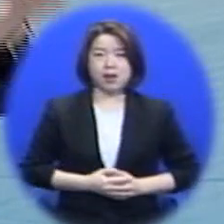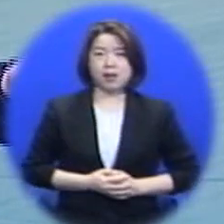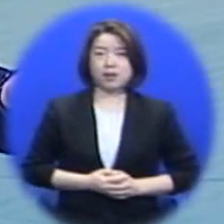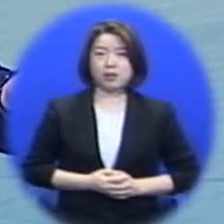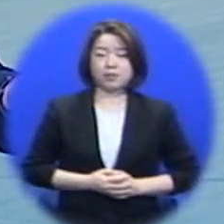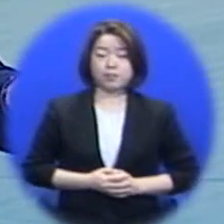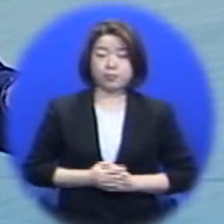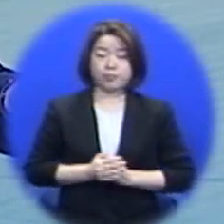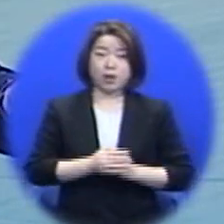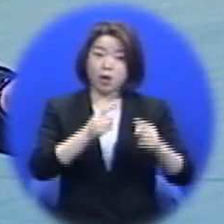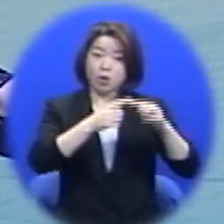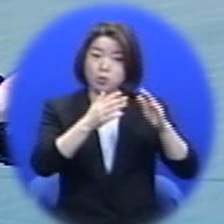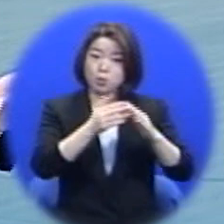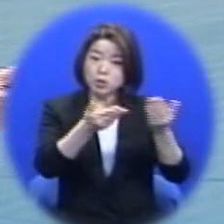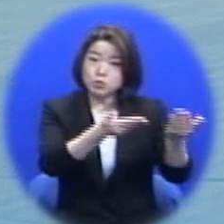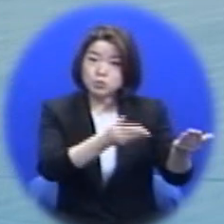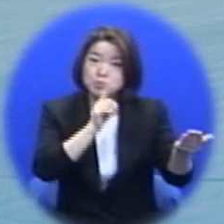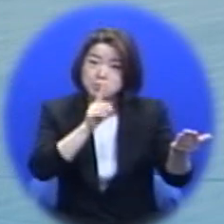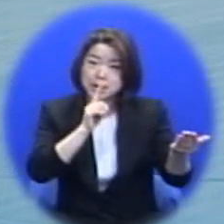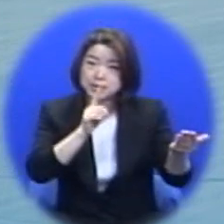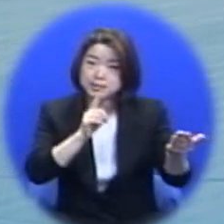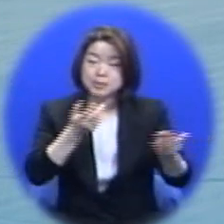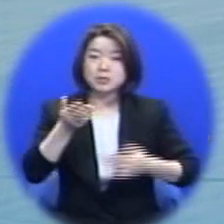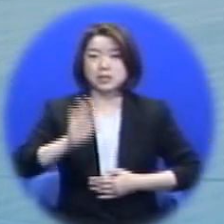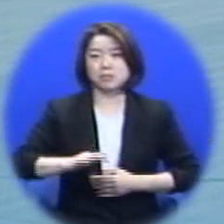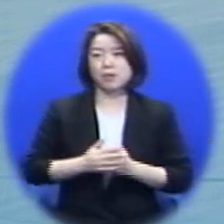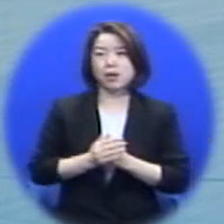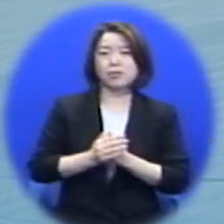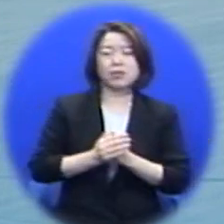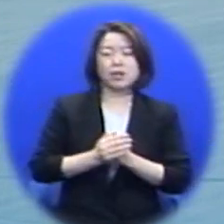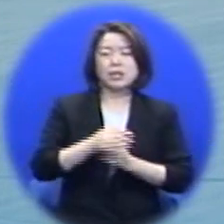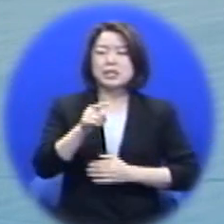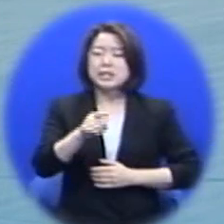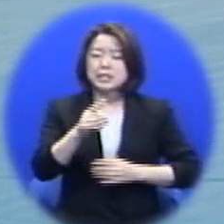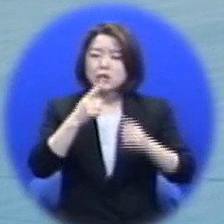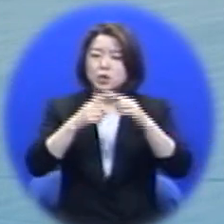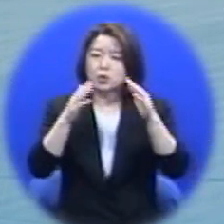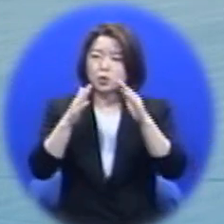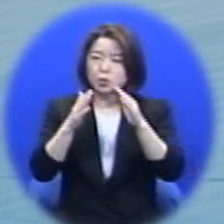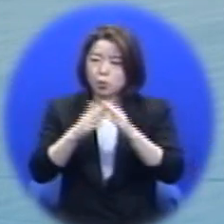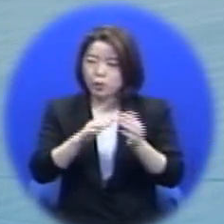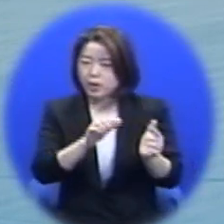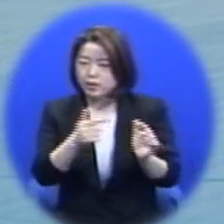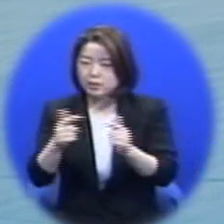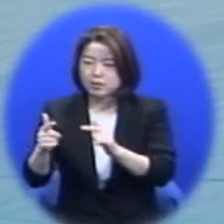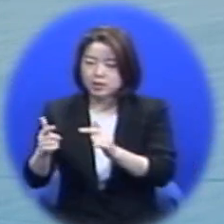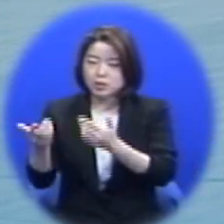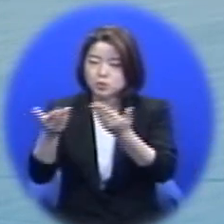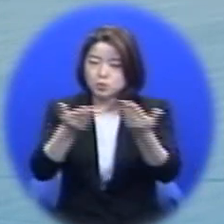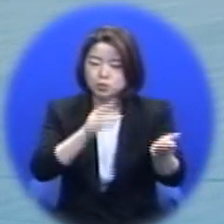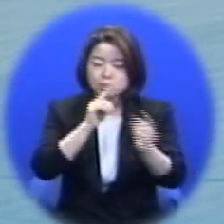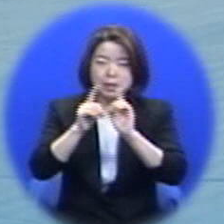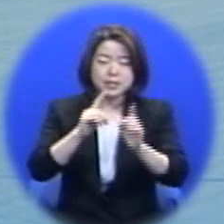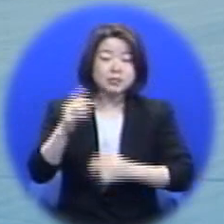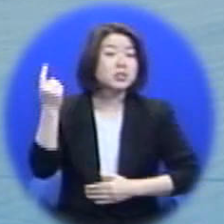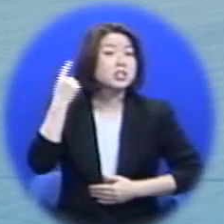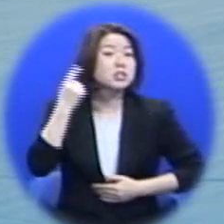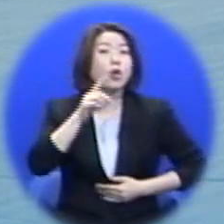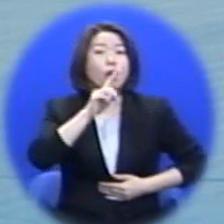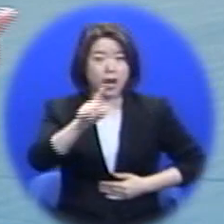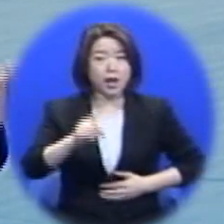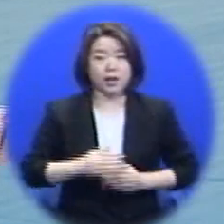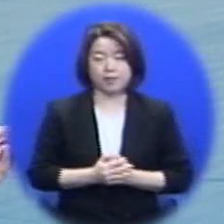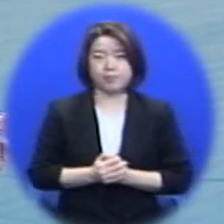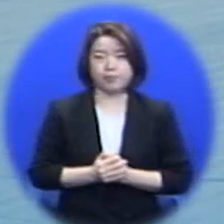에베소 교회에 주신 말씀이지만 교회들에게 주시는 말씀을 들으라. 귀가 있는 사람은. 그래서